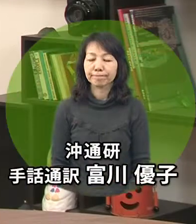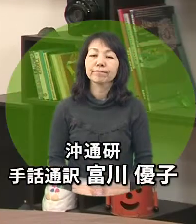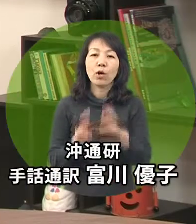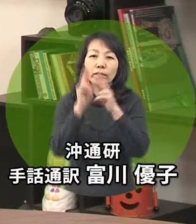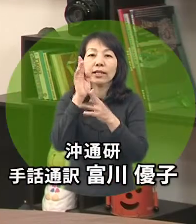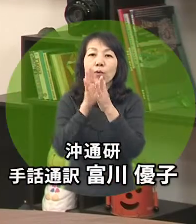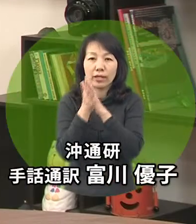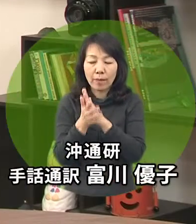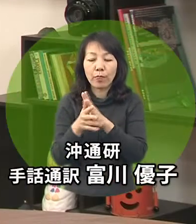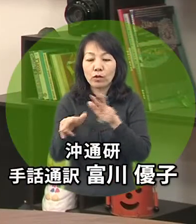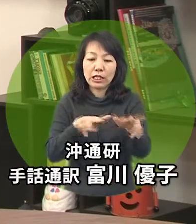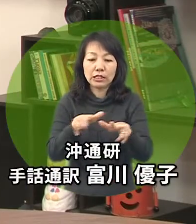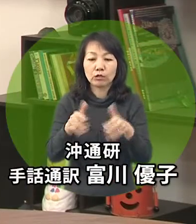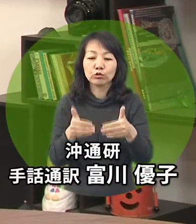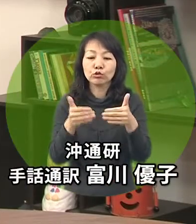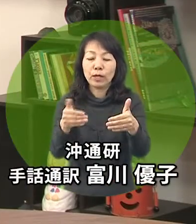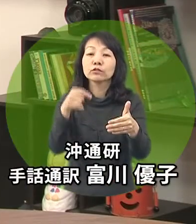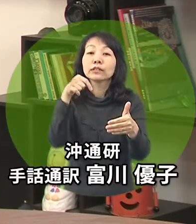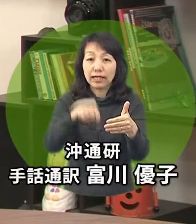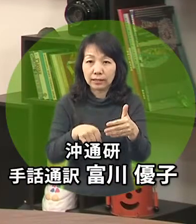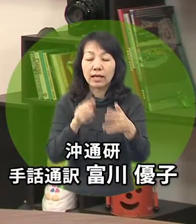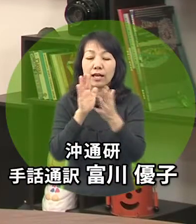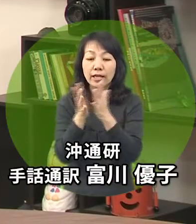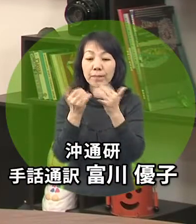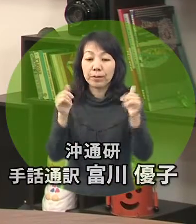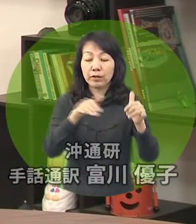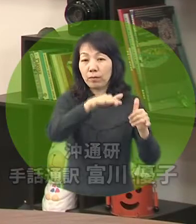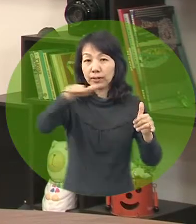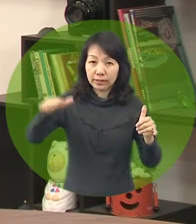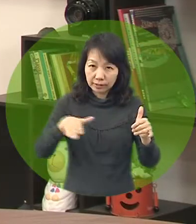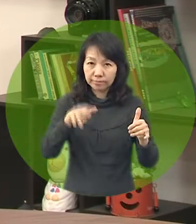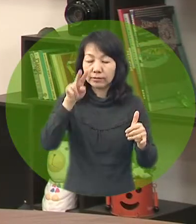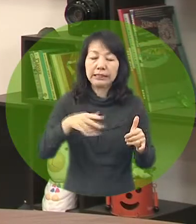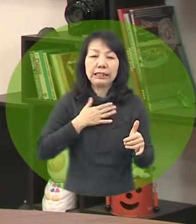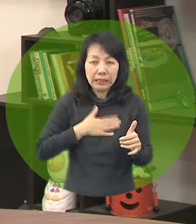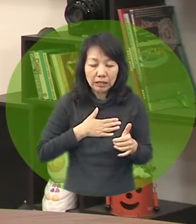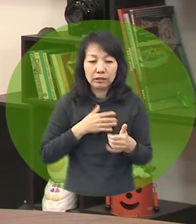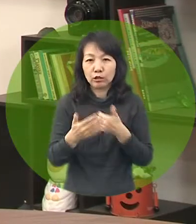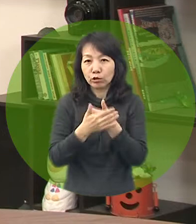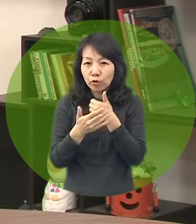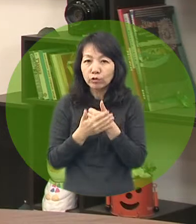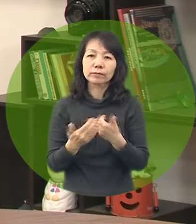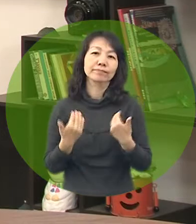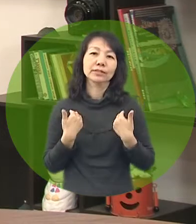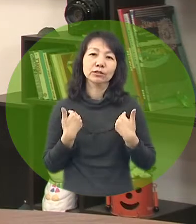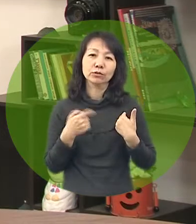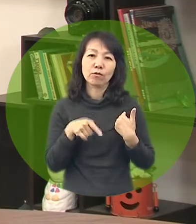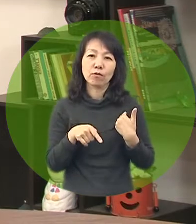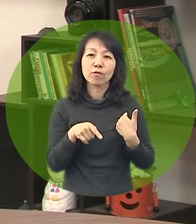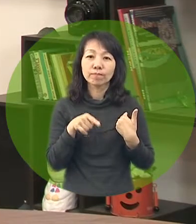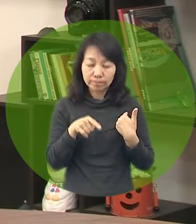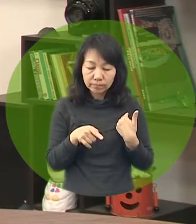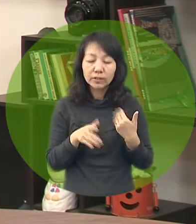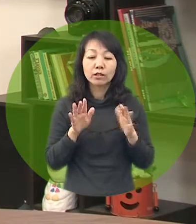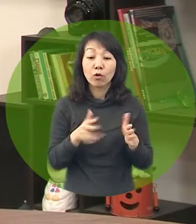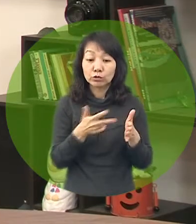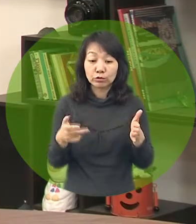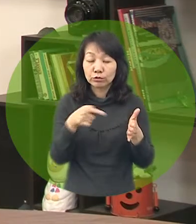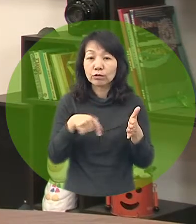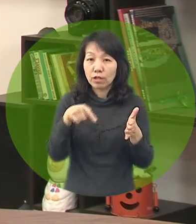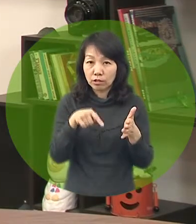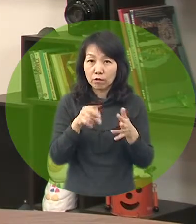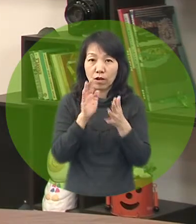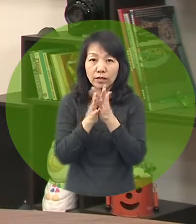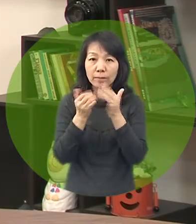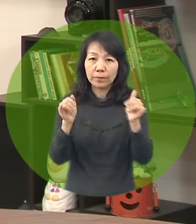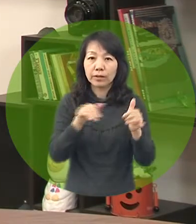沖縄県の政策を進める上で県民の皆さんの理解と協力は欠かせません。そこで今週は県民